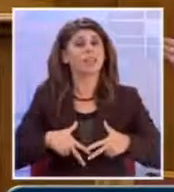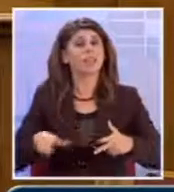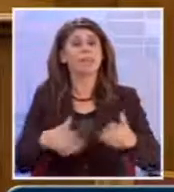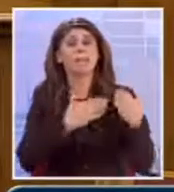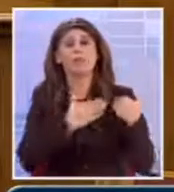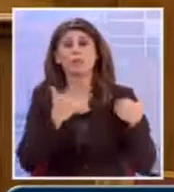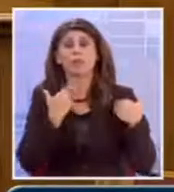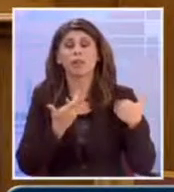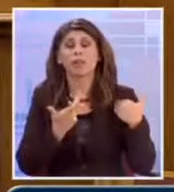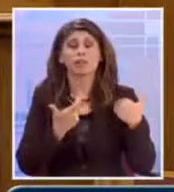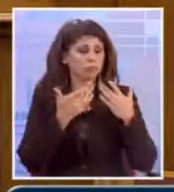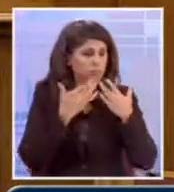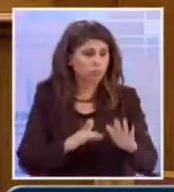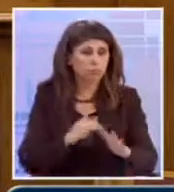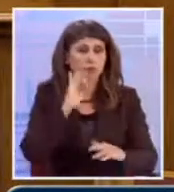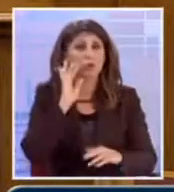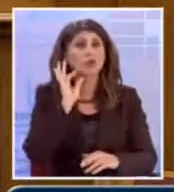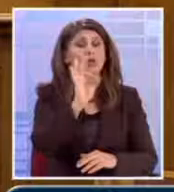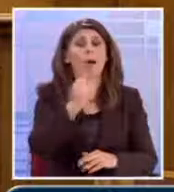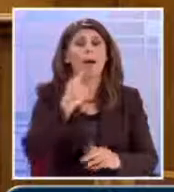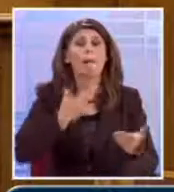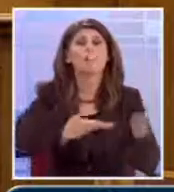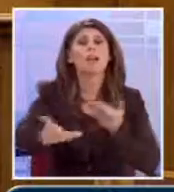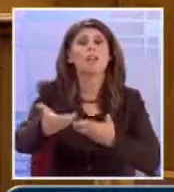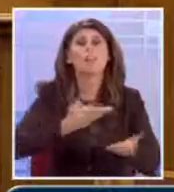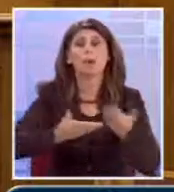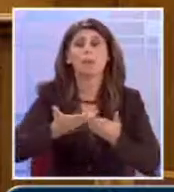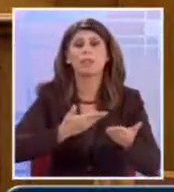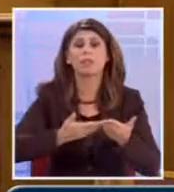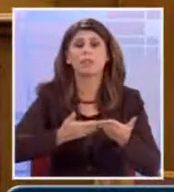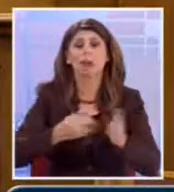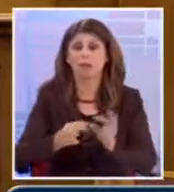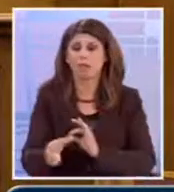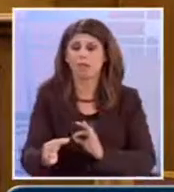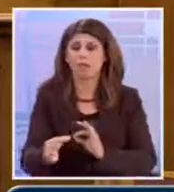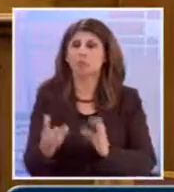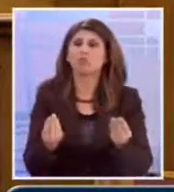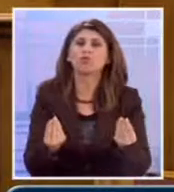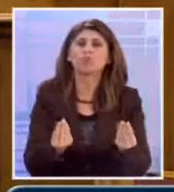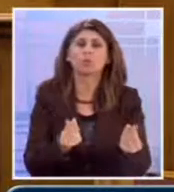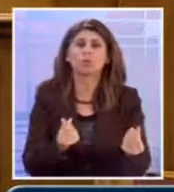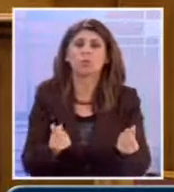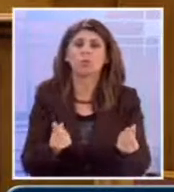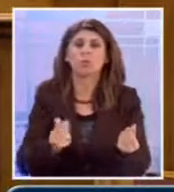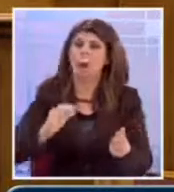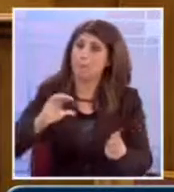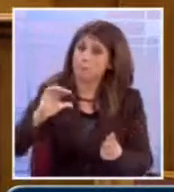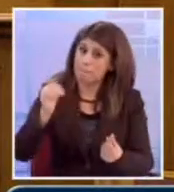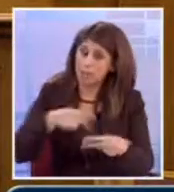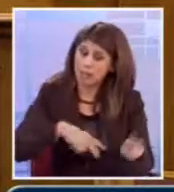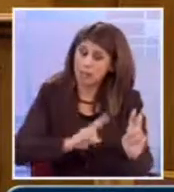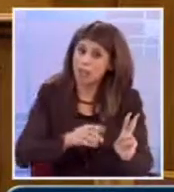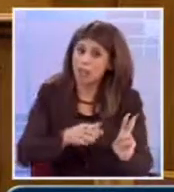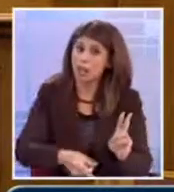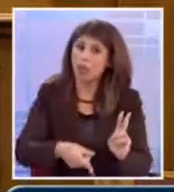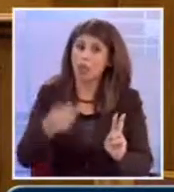διότι εγκατάλειψε το στόχο της επαναδιαπραγμάτευσης και εφάρμοσε την τακτική «πρώτα υλοποιώ τις δεσμεύσεις